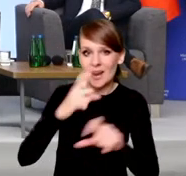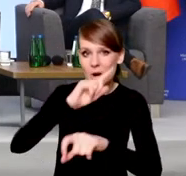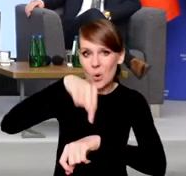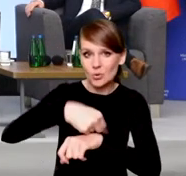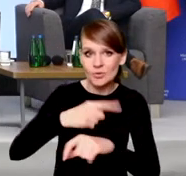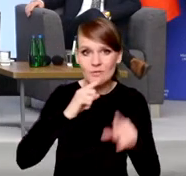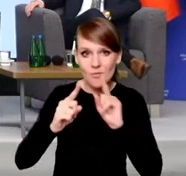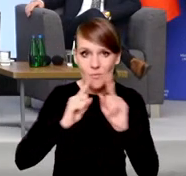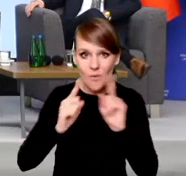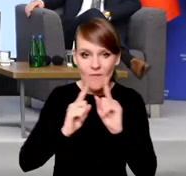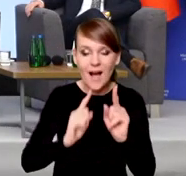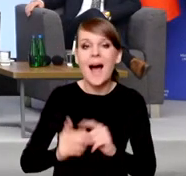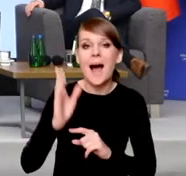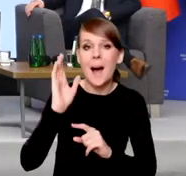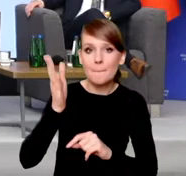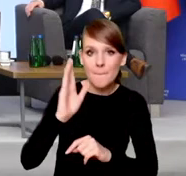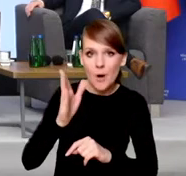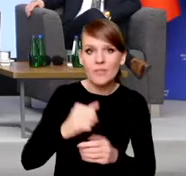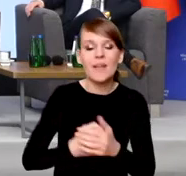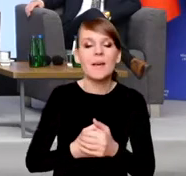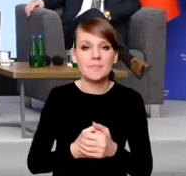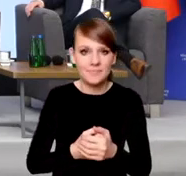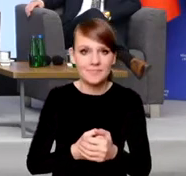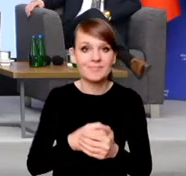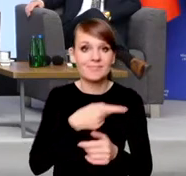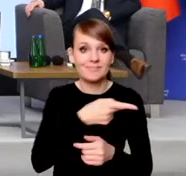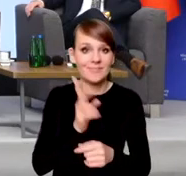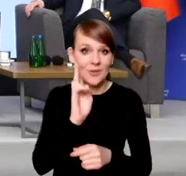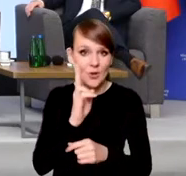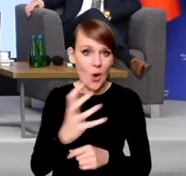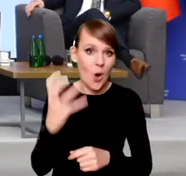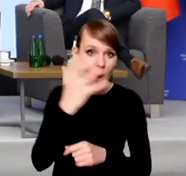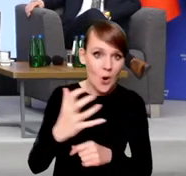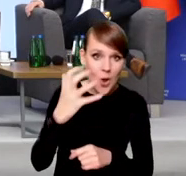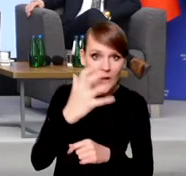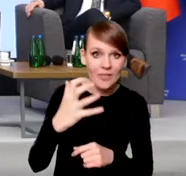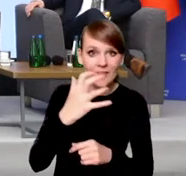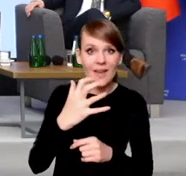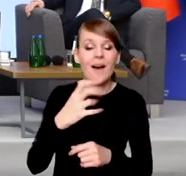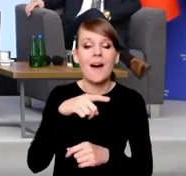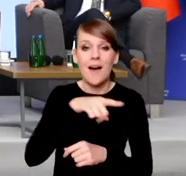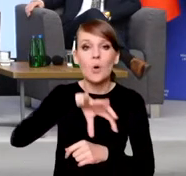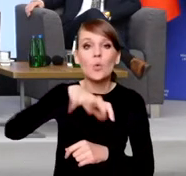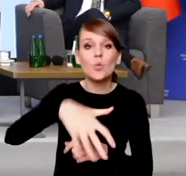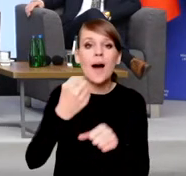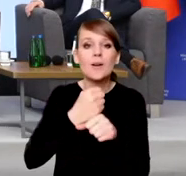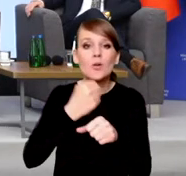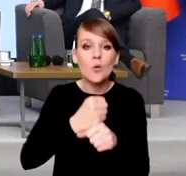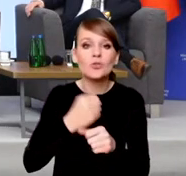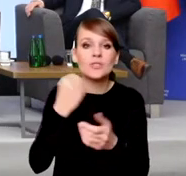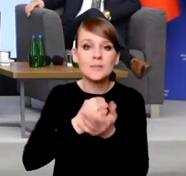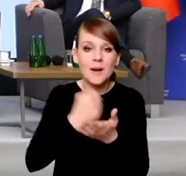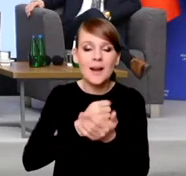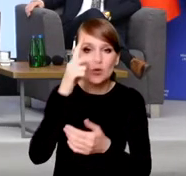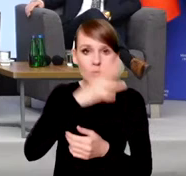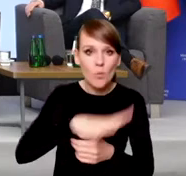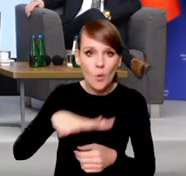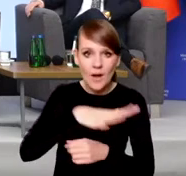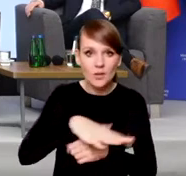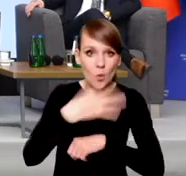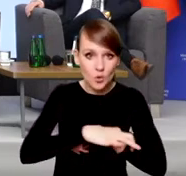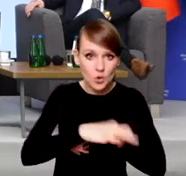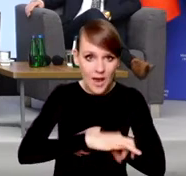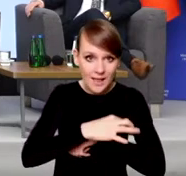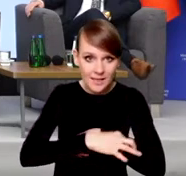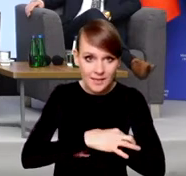później będziemy mogli się połączyć właśnie z obserwującymi nasze webinarium członkami grupy roboczej do spraw społecznej odpowiedzialności uczelni i